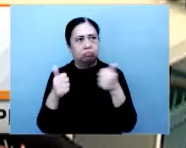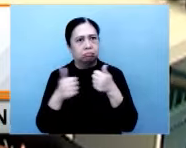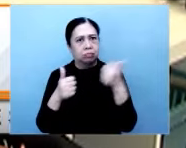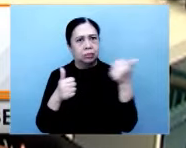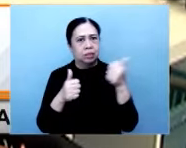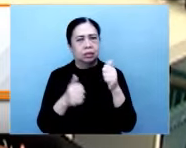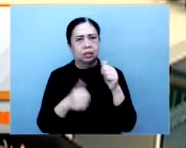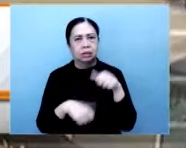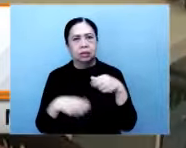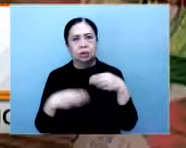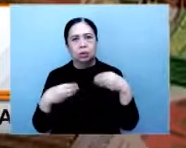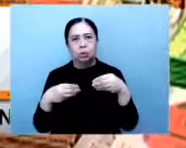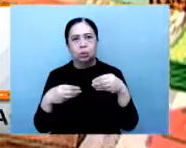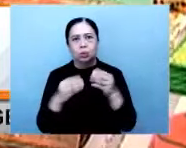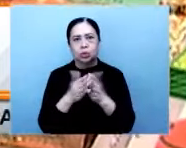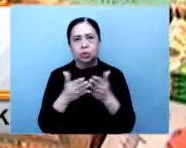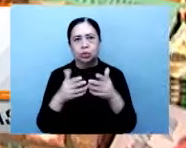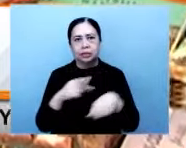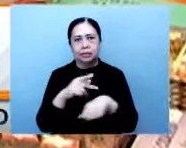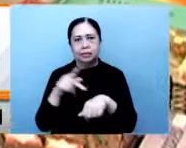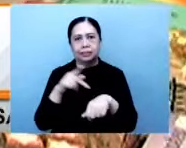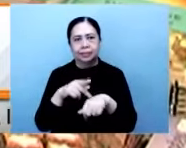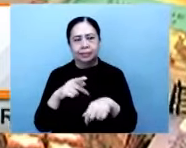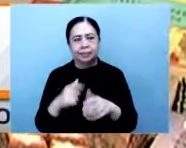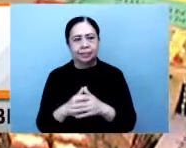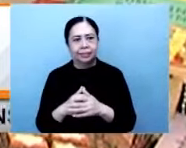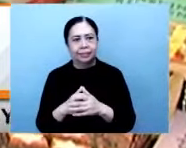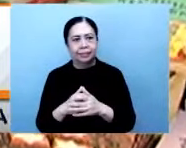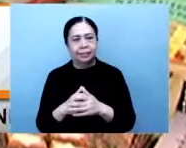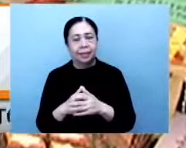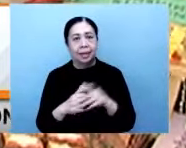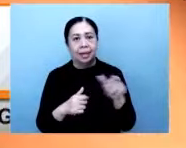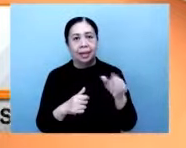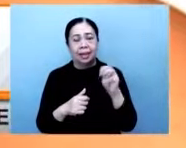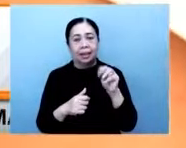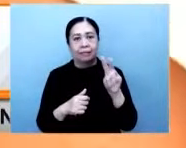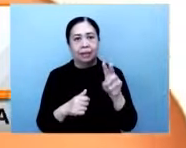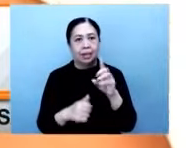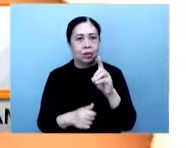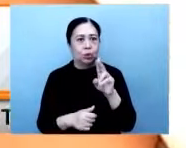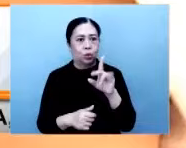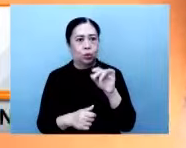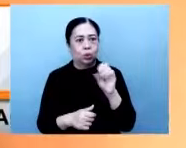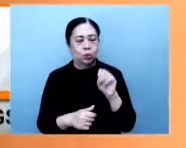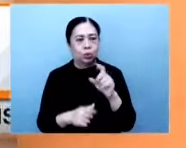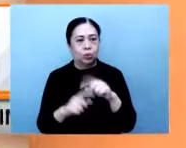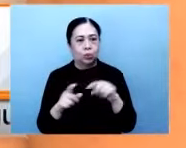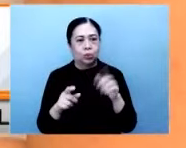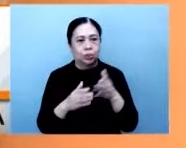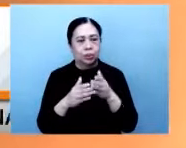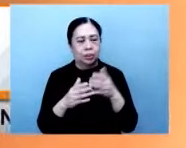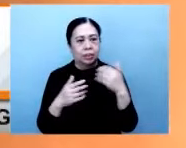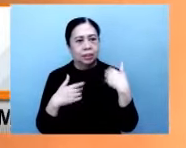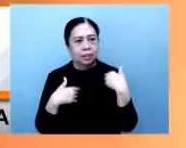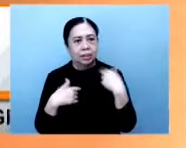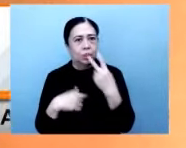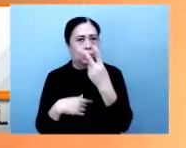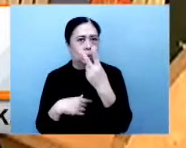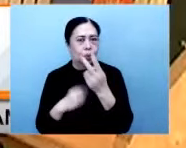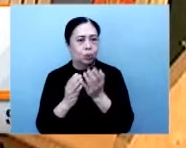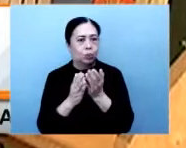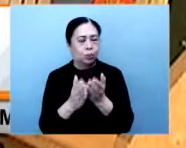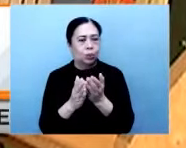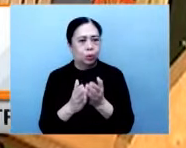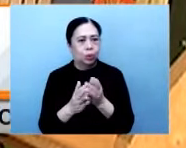here in the Philippines. Ang MV Dulles Hope ay pinatatakbo ng GBA ships. May 2 barko sila ngayon at ang isa